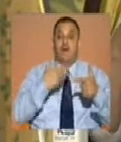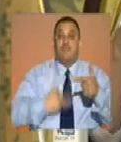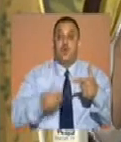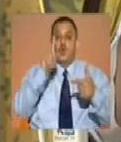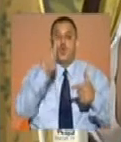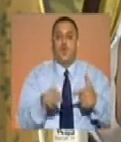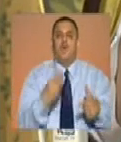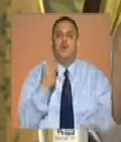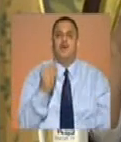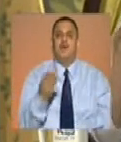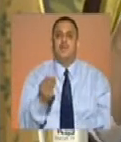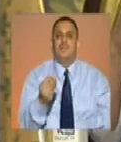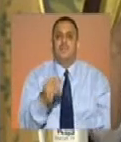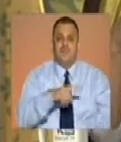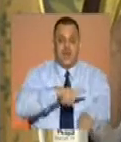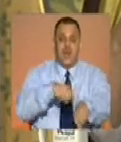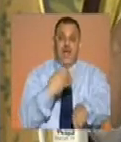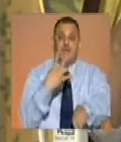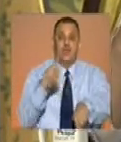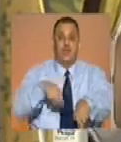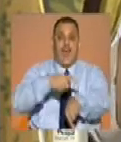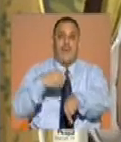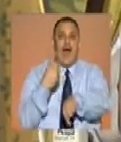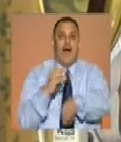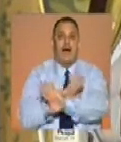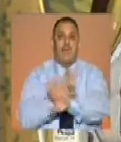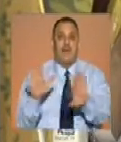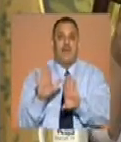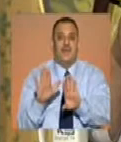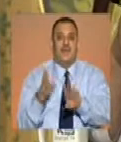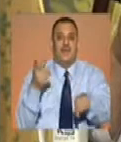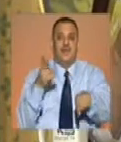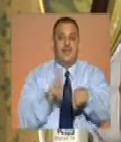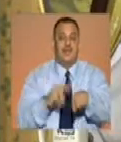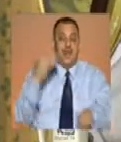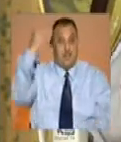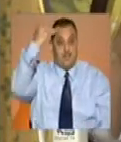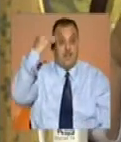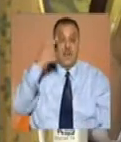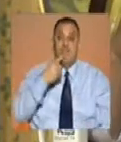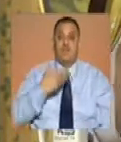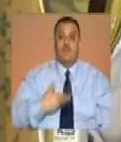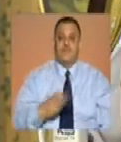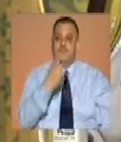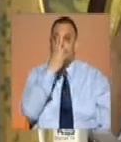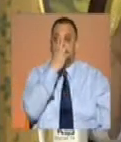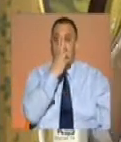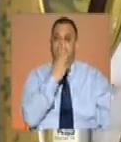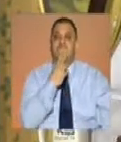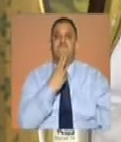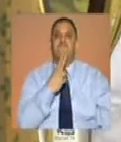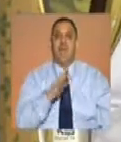يوم كامل، يوم وليلة 24 أو أكثر ساعة، يعني ما ترى المرأة فيها شيء، هذا يسمى النقاء التام